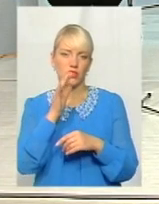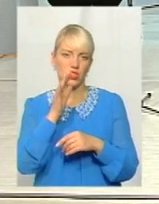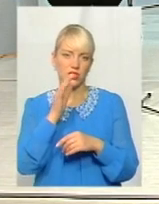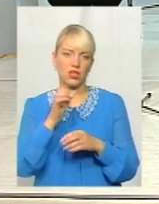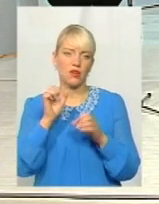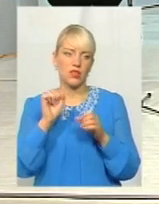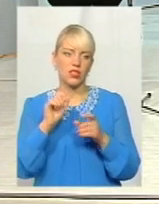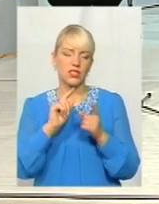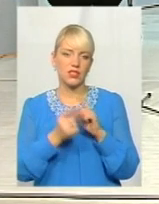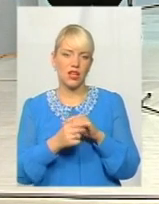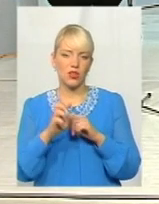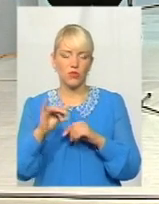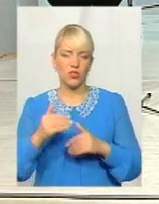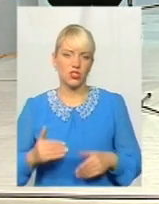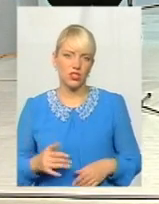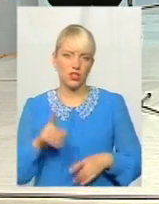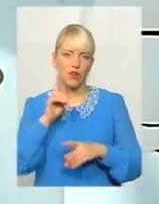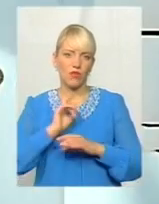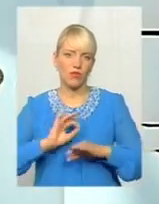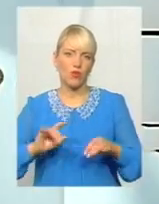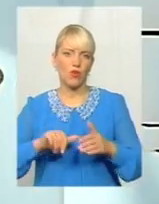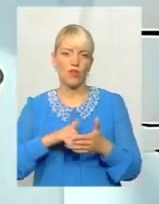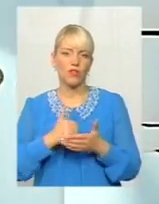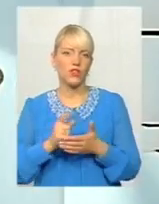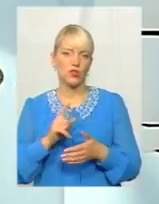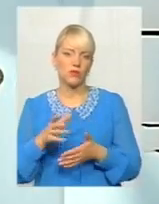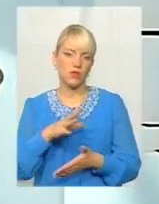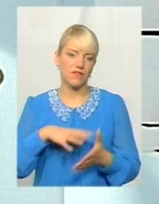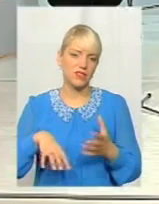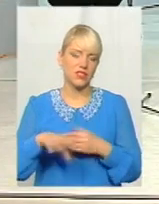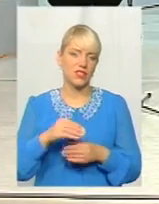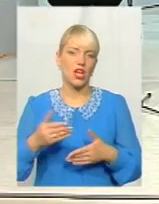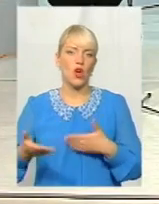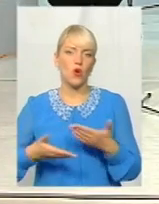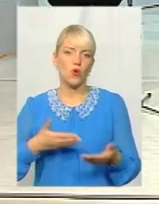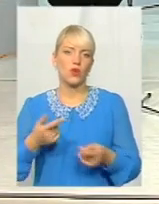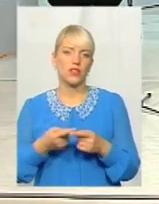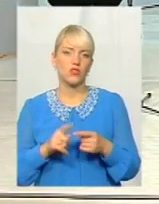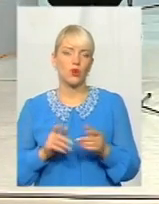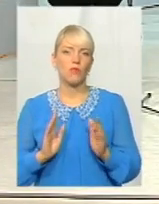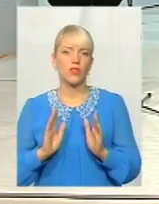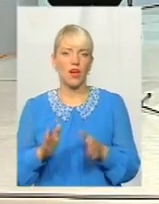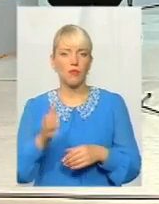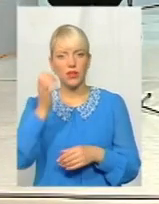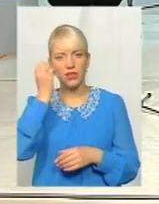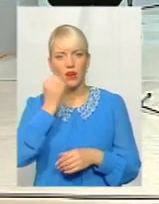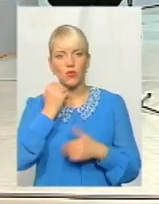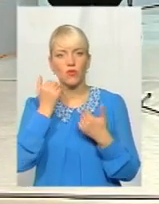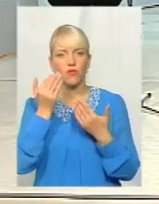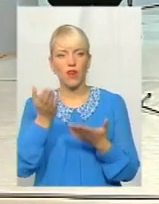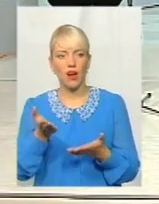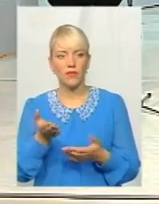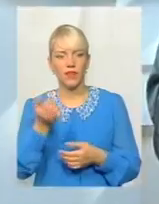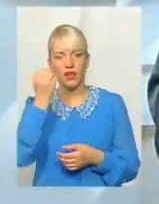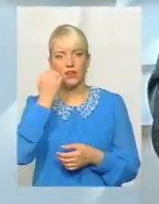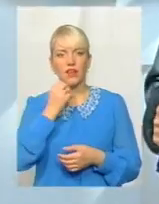часу стало жити комфортніше. Головне, щоб ми всі разом рухалися в тому напрямку, я так розумію? Так. Що ж, дякую вам,